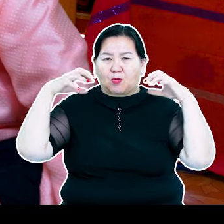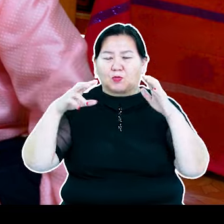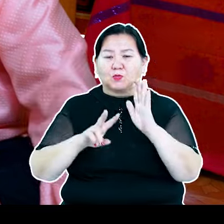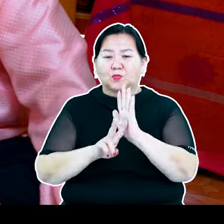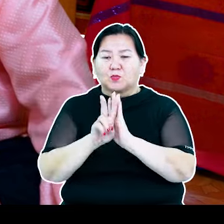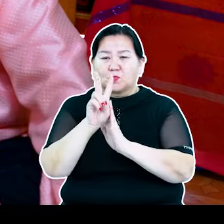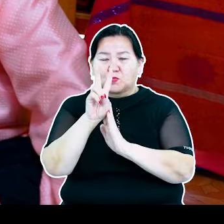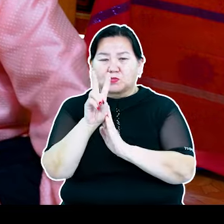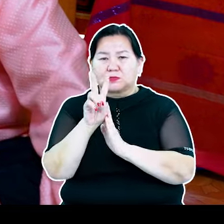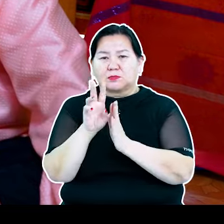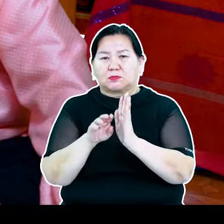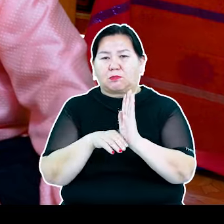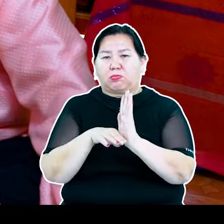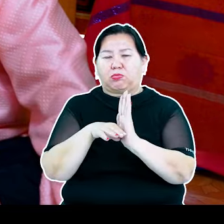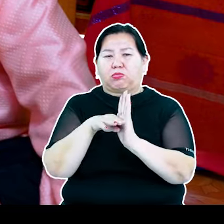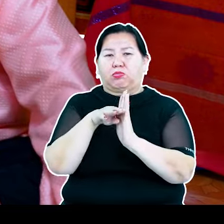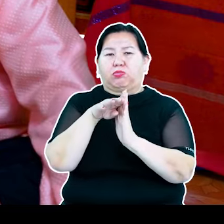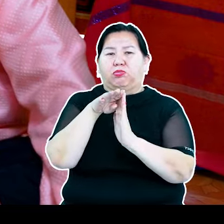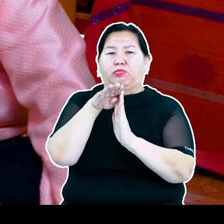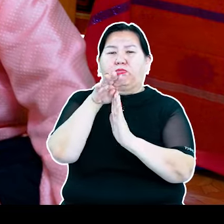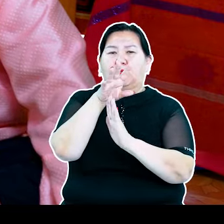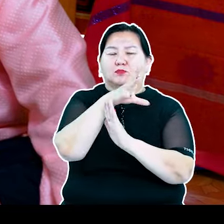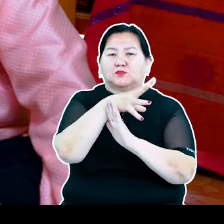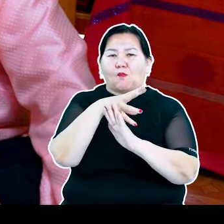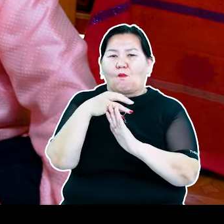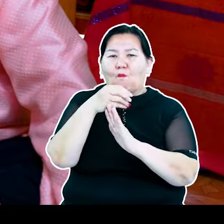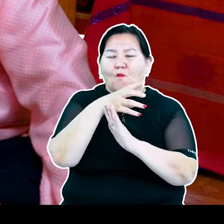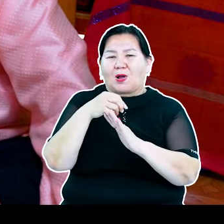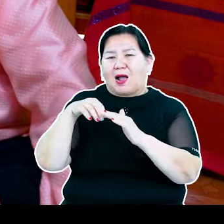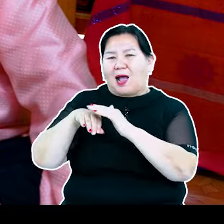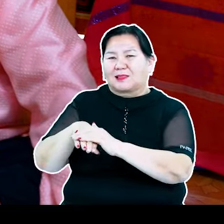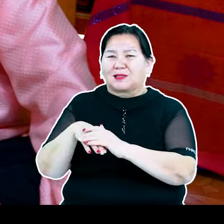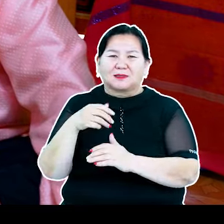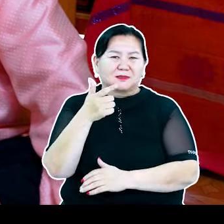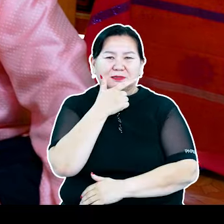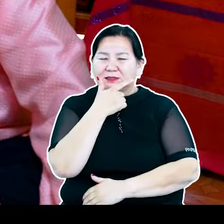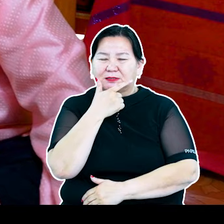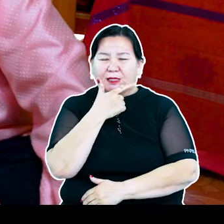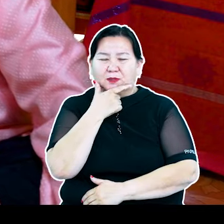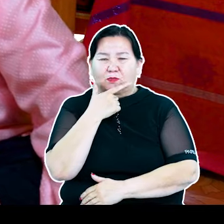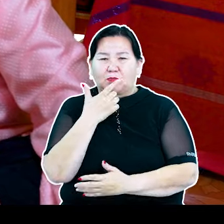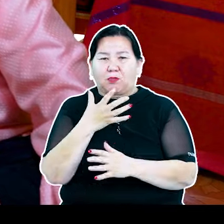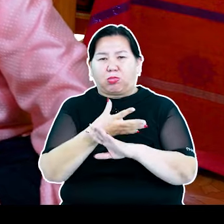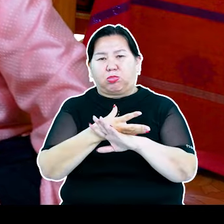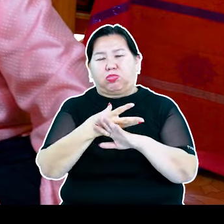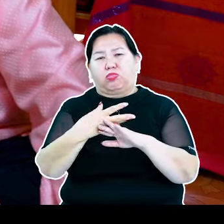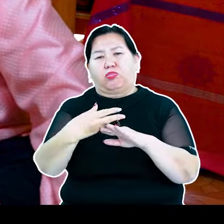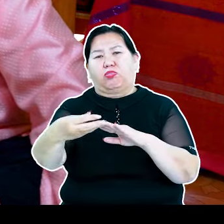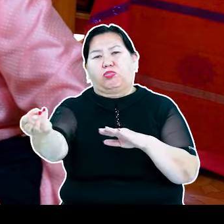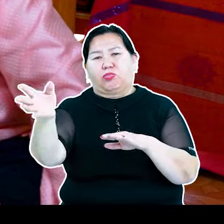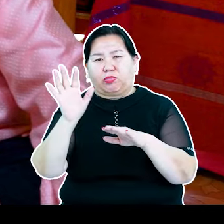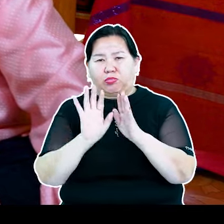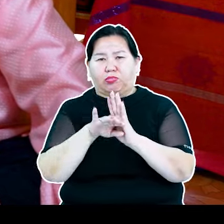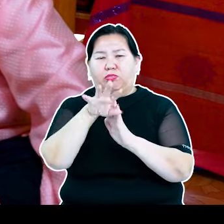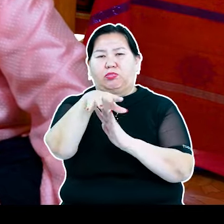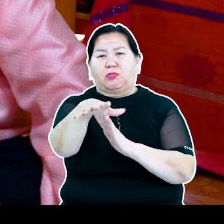борооноос үссэн энэ их усаа шингээж хадгалж авч чадахгүй урсгачихж байгаа юм шүү